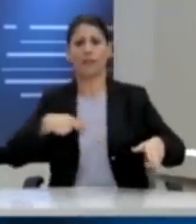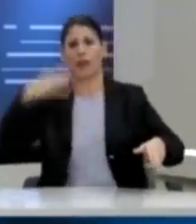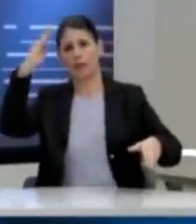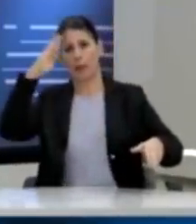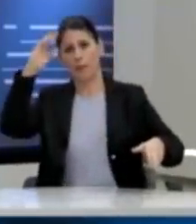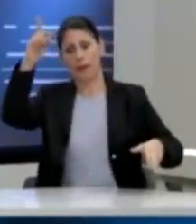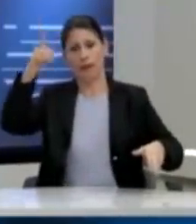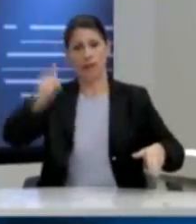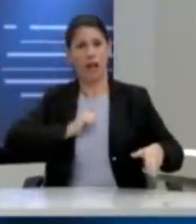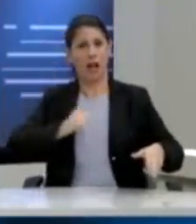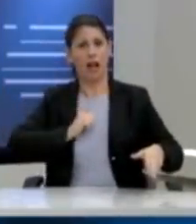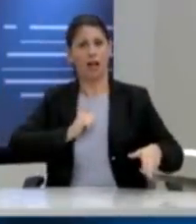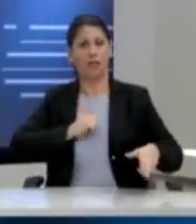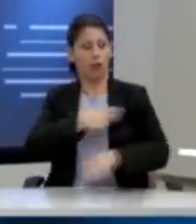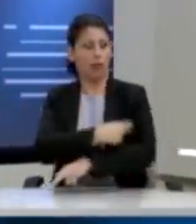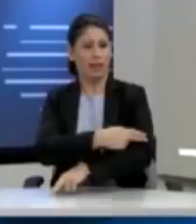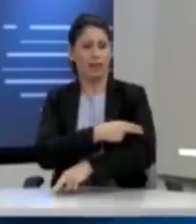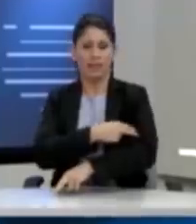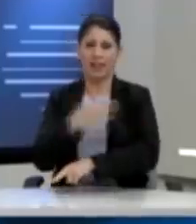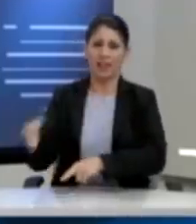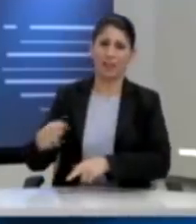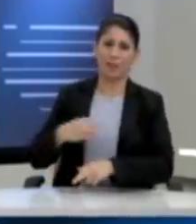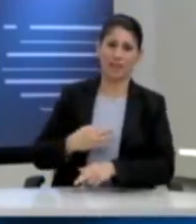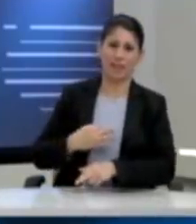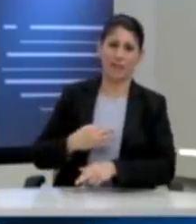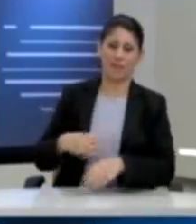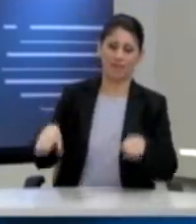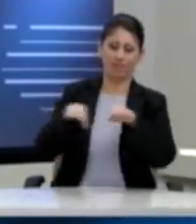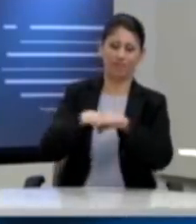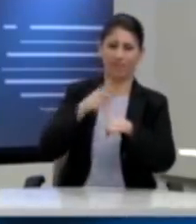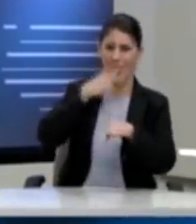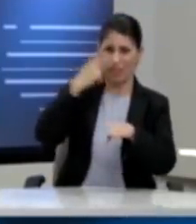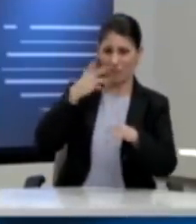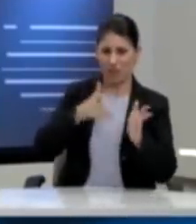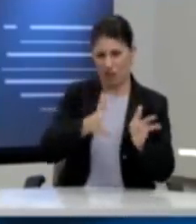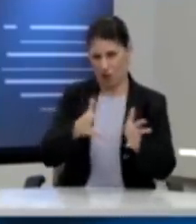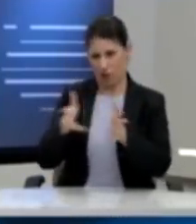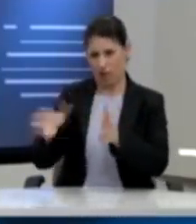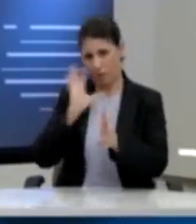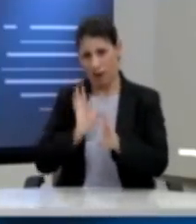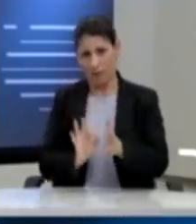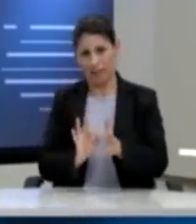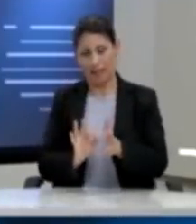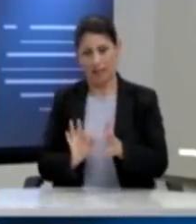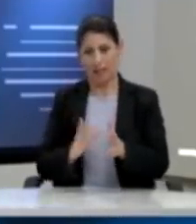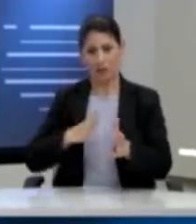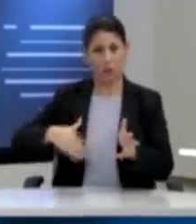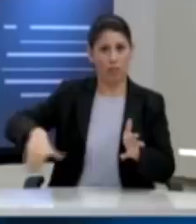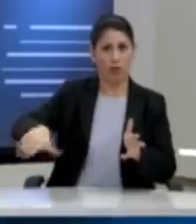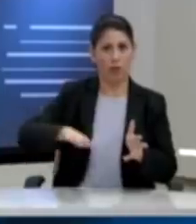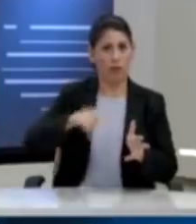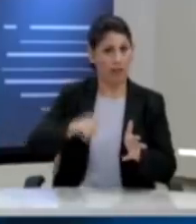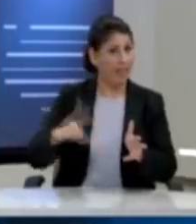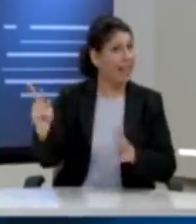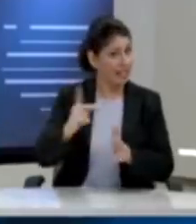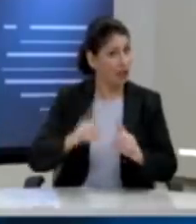Αμερική και στις ιδιωτικές κλινικές. Και μας λέτε τώρα για ίσα δικαιώματα και κοροϊδεύετε κυριολεκτικά τον κόσμο. Αν είναι